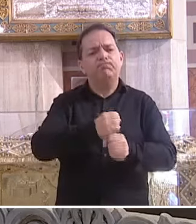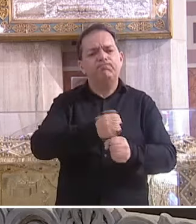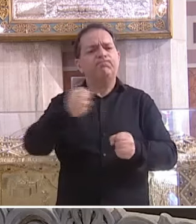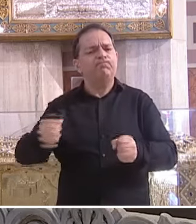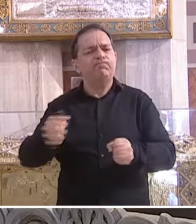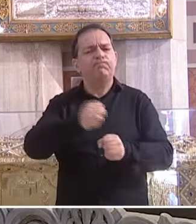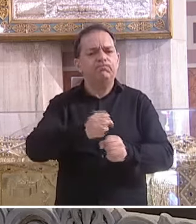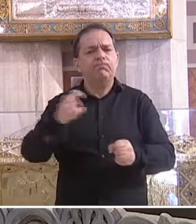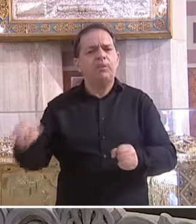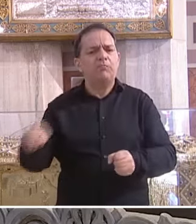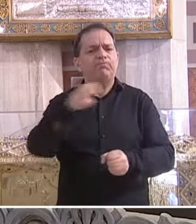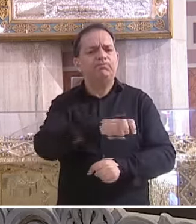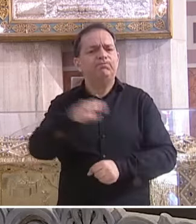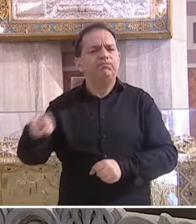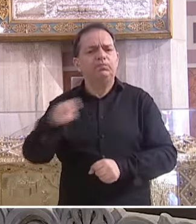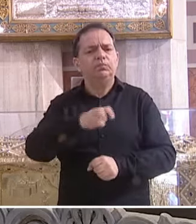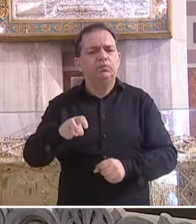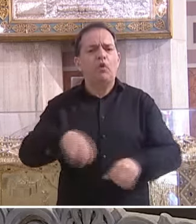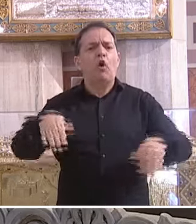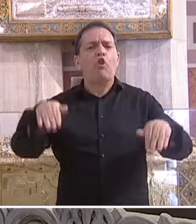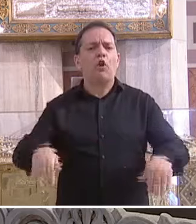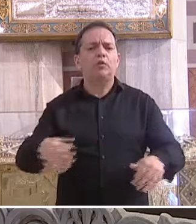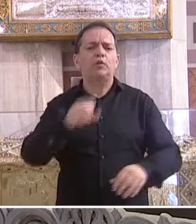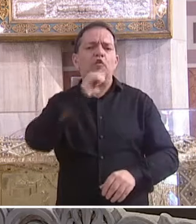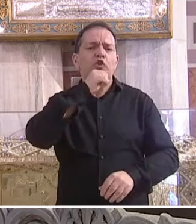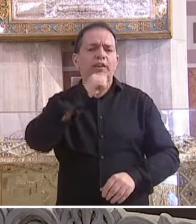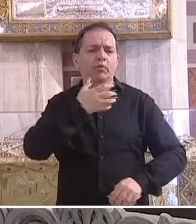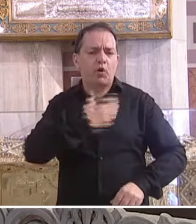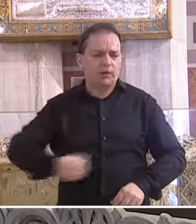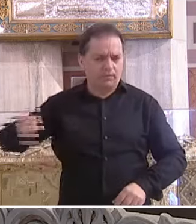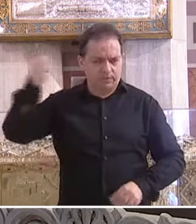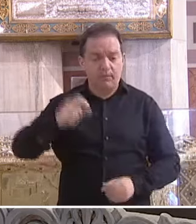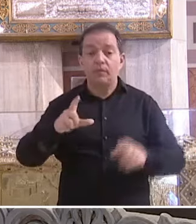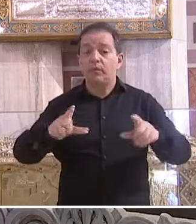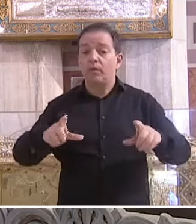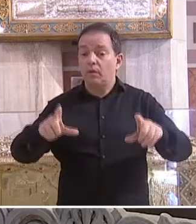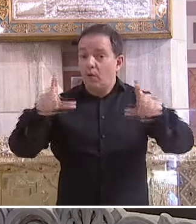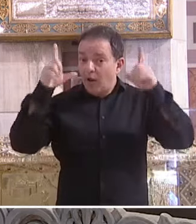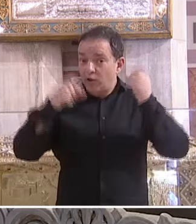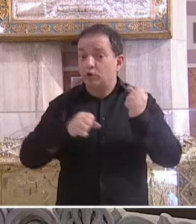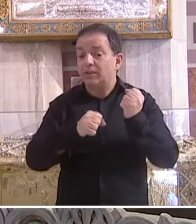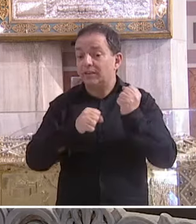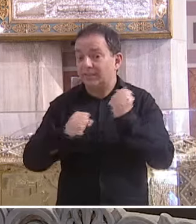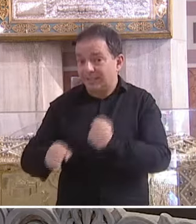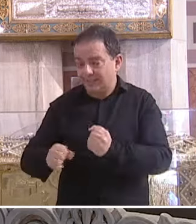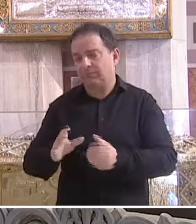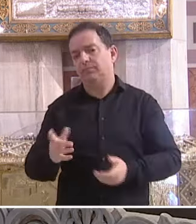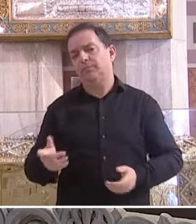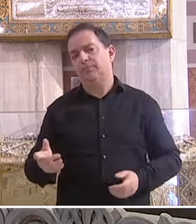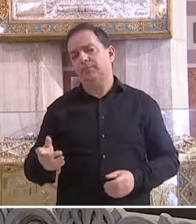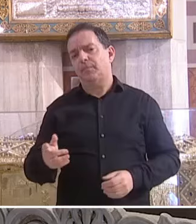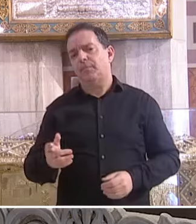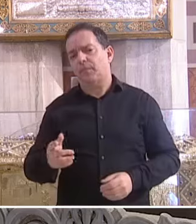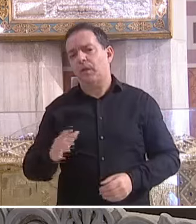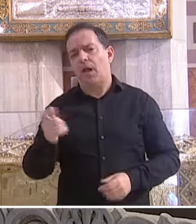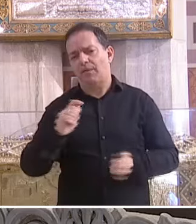στον πατριαρχικό θρόνο. Ο Άγιος Γρηγόριος πατριάρχευσε συνολικά